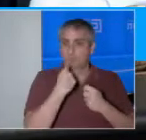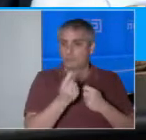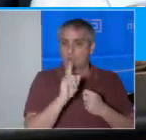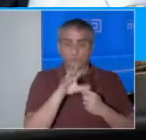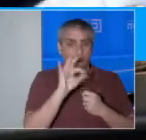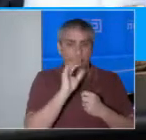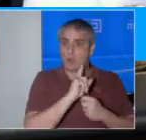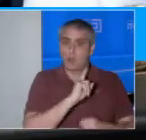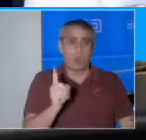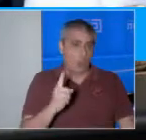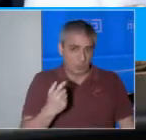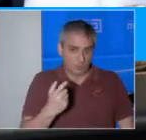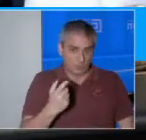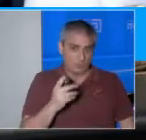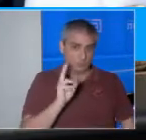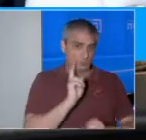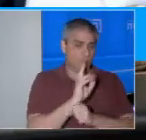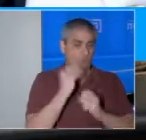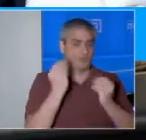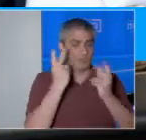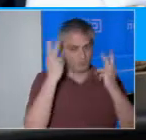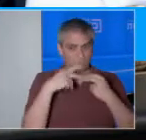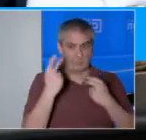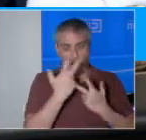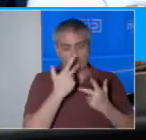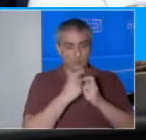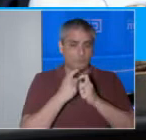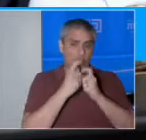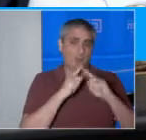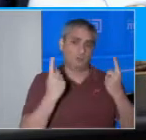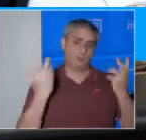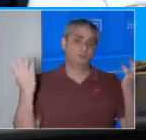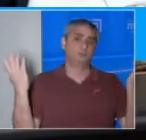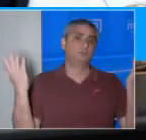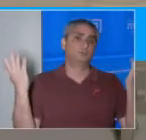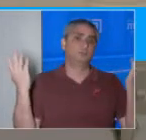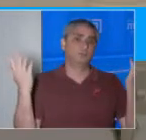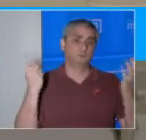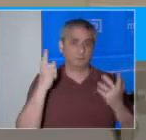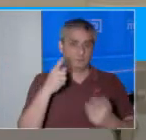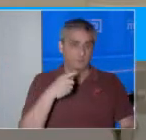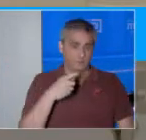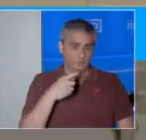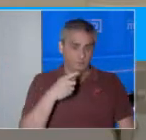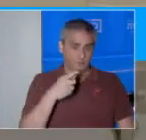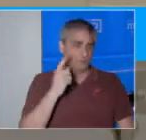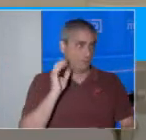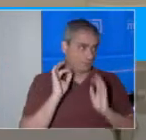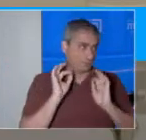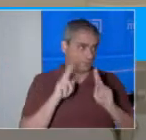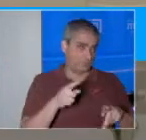מי שבחר לא לדבוק בקווים המוסכמים על 3 המפלגות האחרות, ולמעשה, הלכה